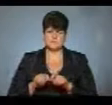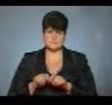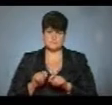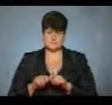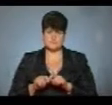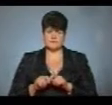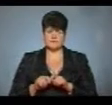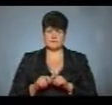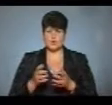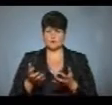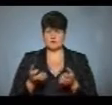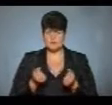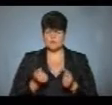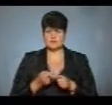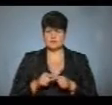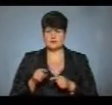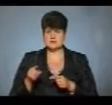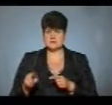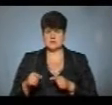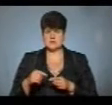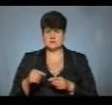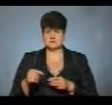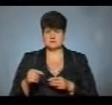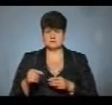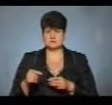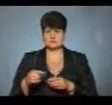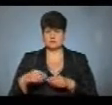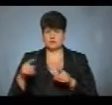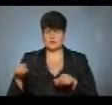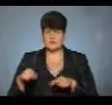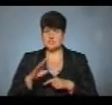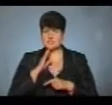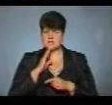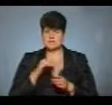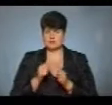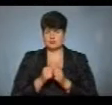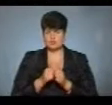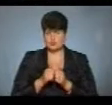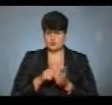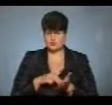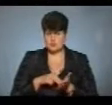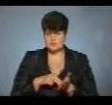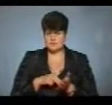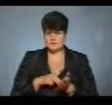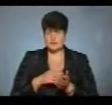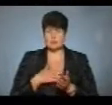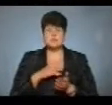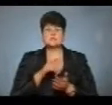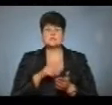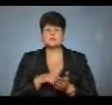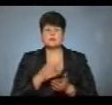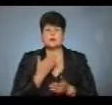пройшли тестування, отримували ці буклети. Люди ці не представилися, жінка, яка стояла поруч, на моє